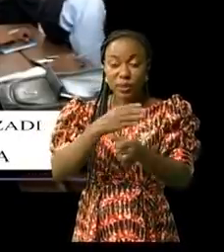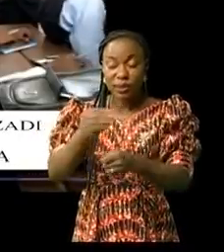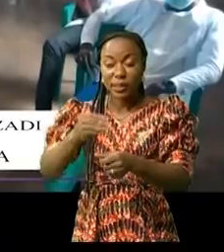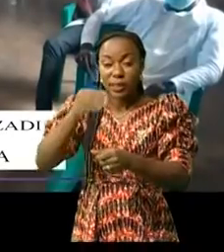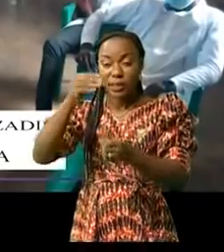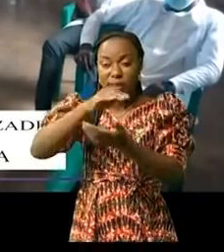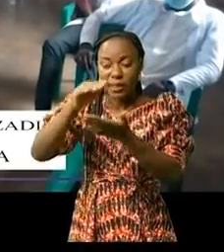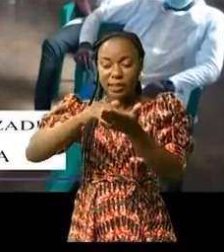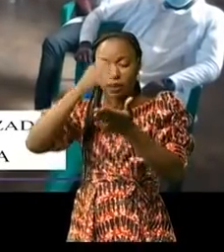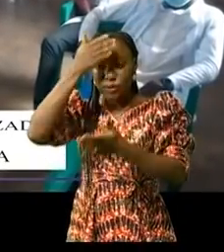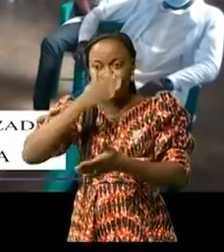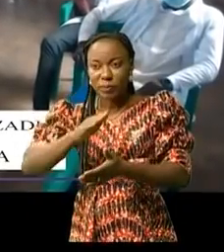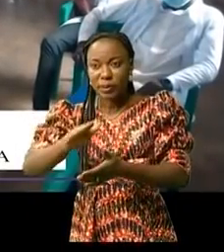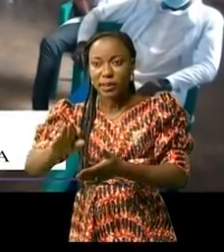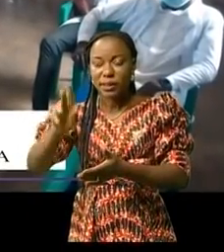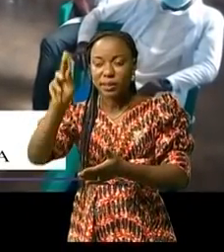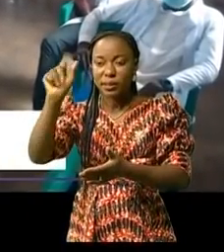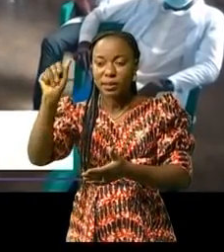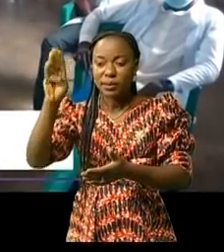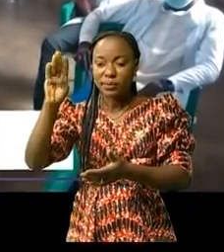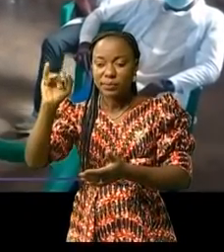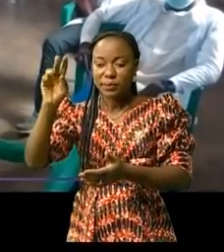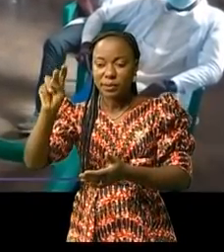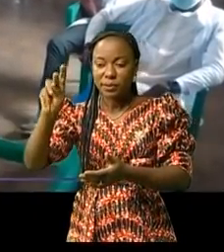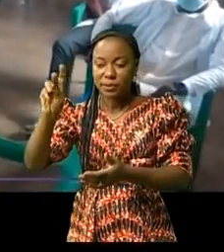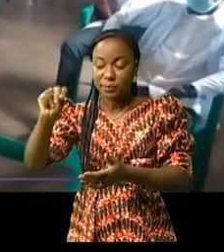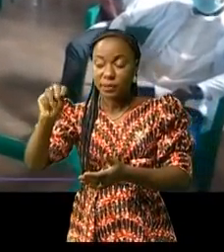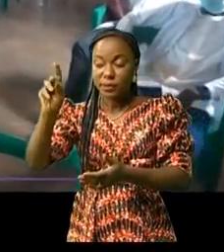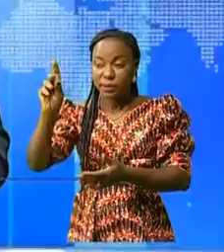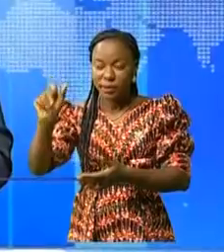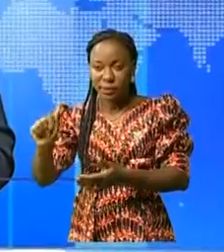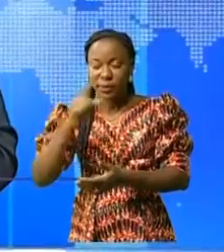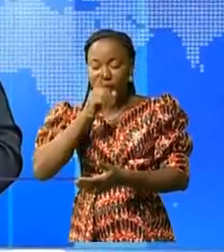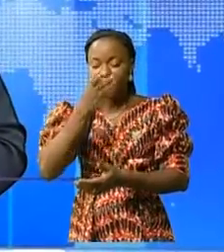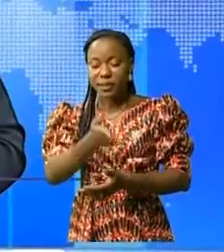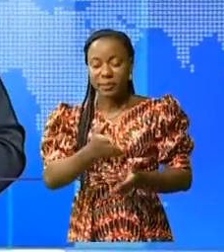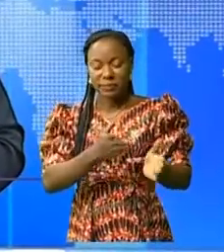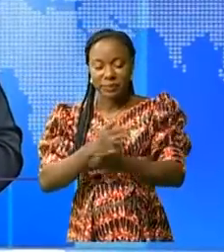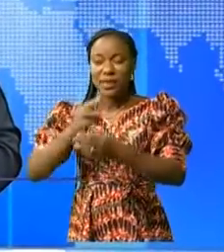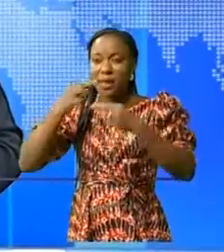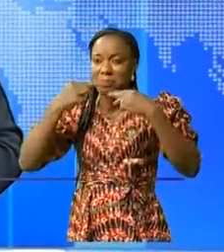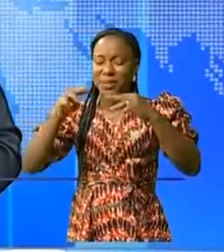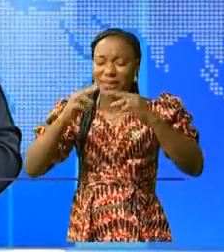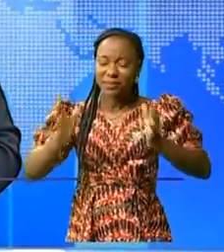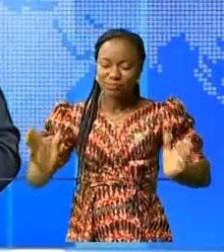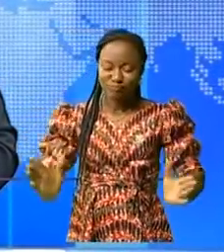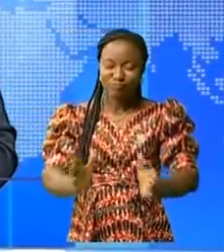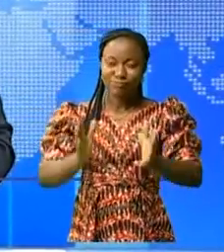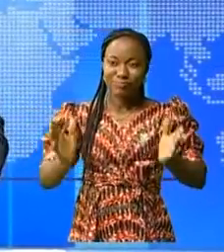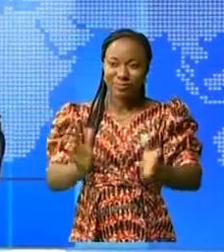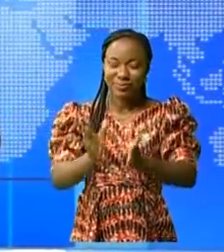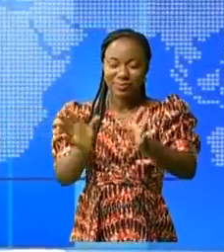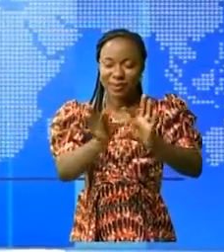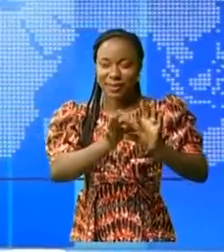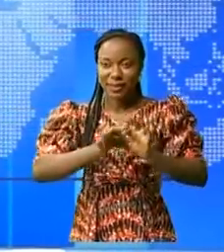cabinda elle est présente en de la jeunesse aussi des l'hôpital général de référence de cabinda c'est un message de réconfort et d'unité que le directeur technique